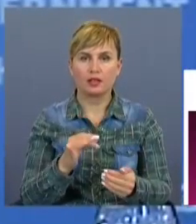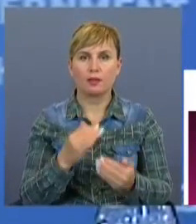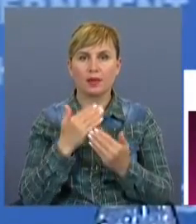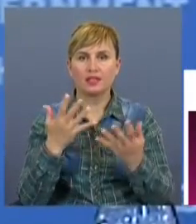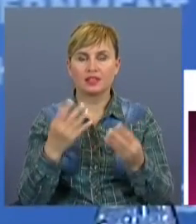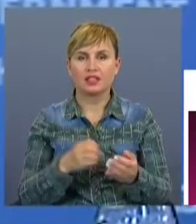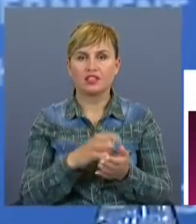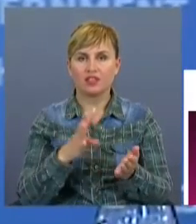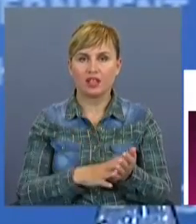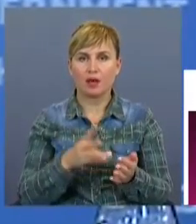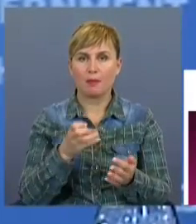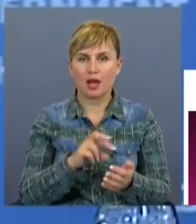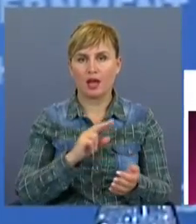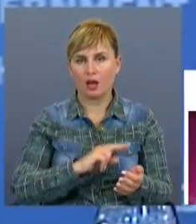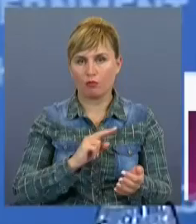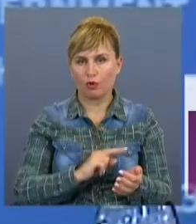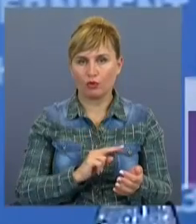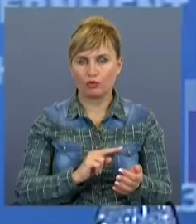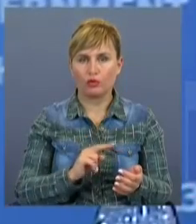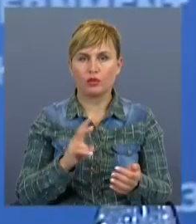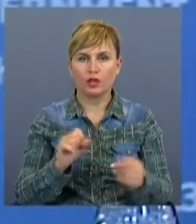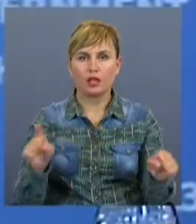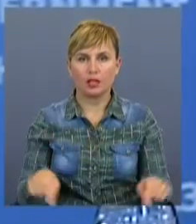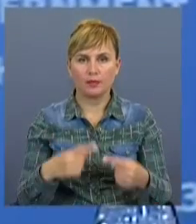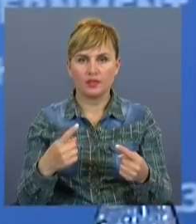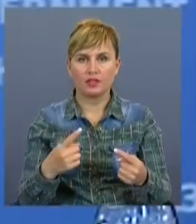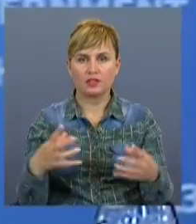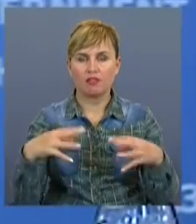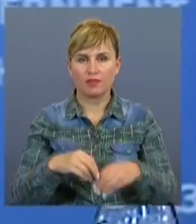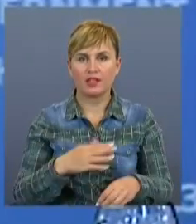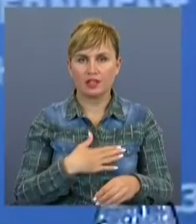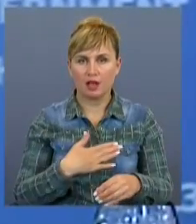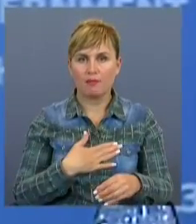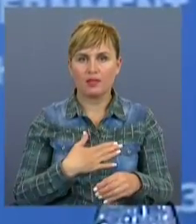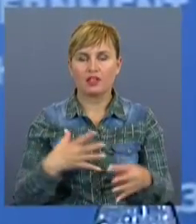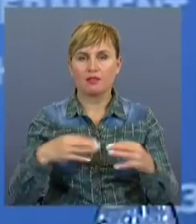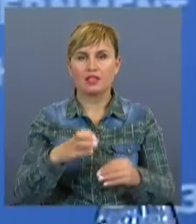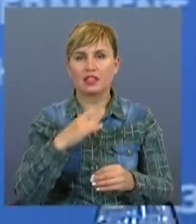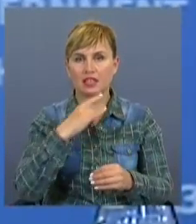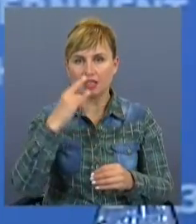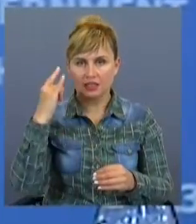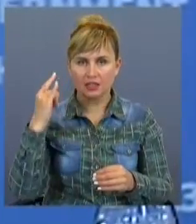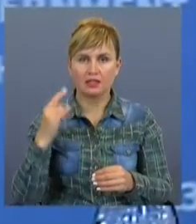день, 19 мая, они работали именно над адаптацией совместно с нами, совместно с казахстанским